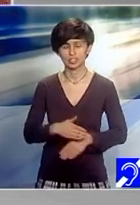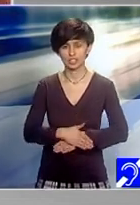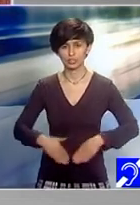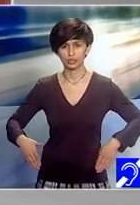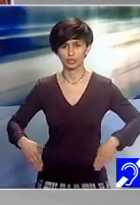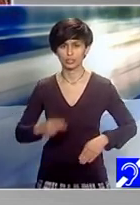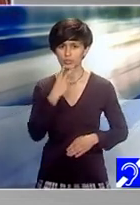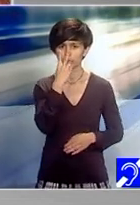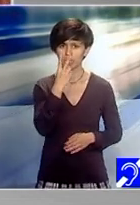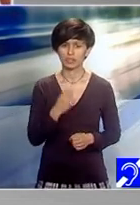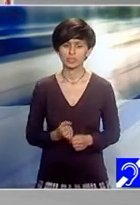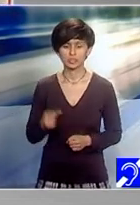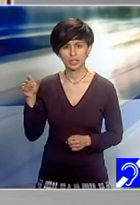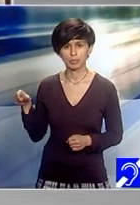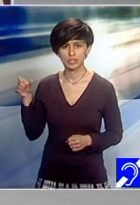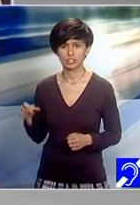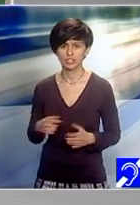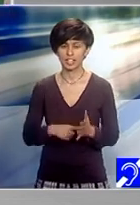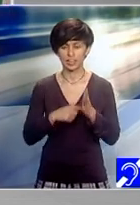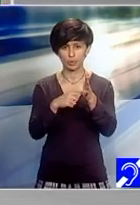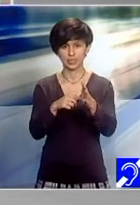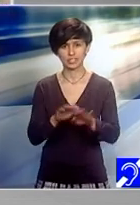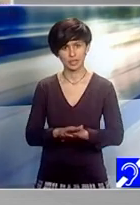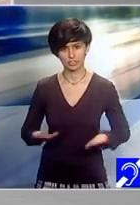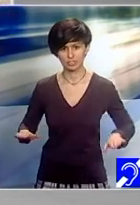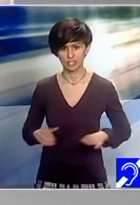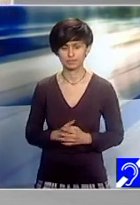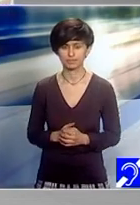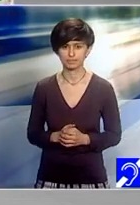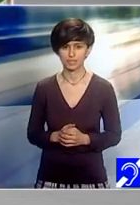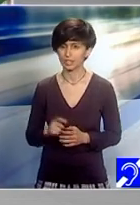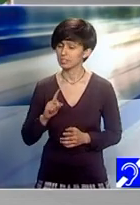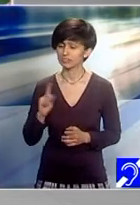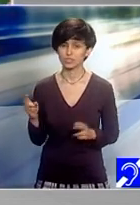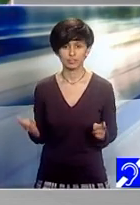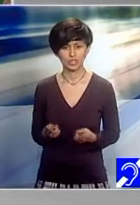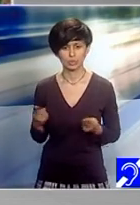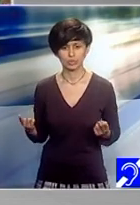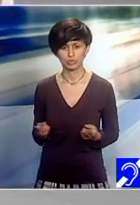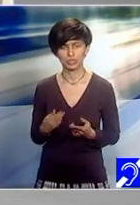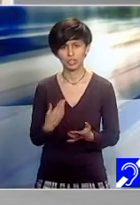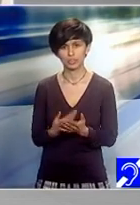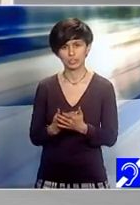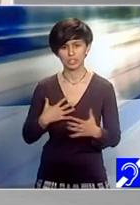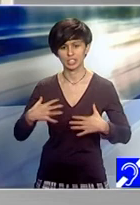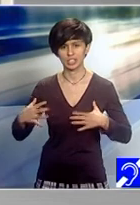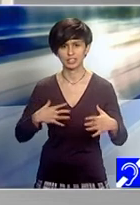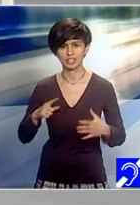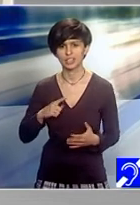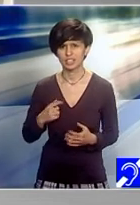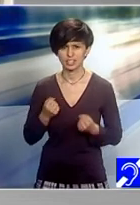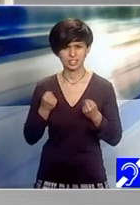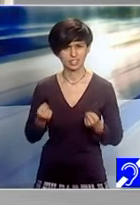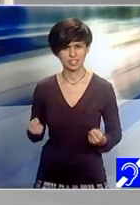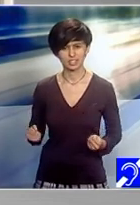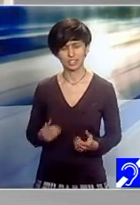cei prezenți pe scenă. Nu va fi deloc ușoară, cu atât mai mult cu cât în artă este foarte greu să dai premii și să hotărăști cine este mai